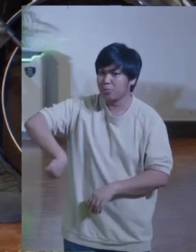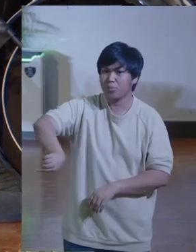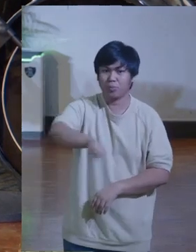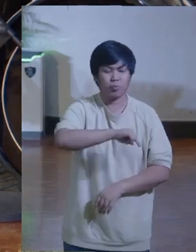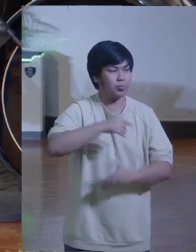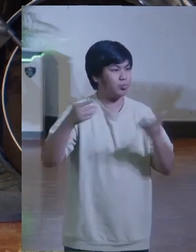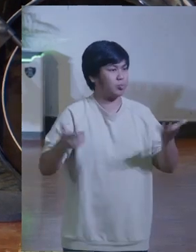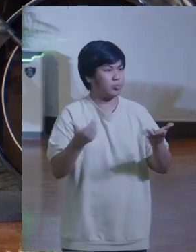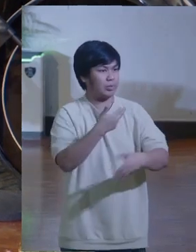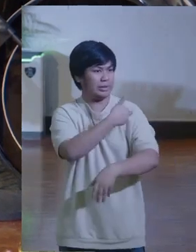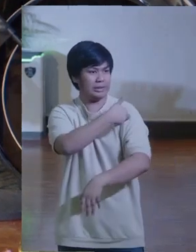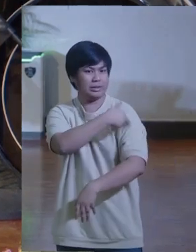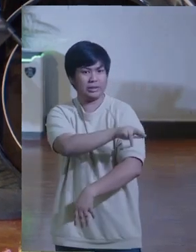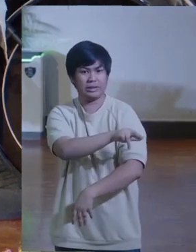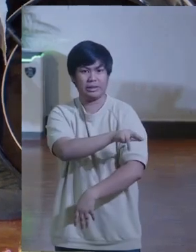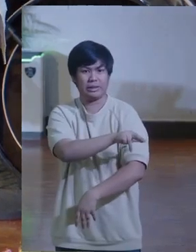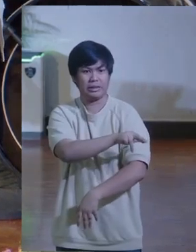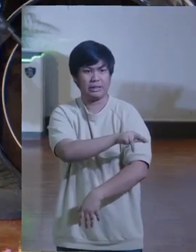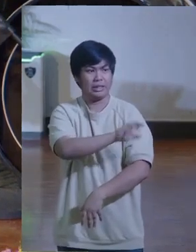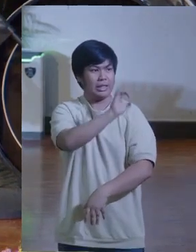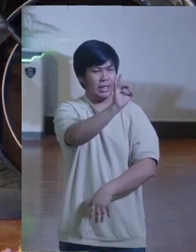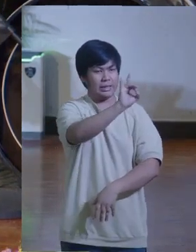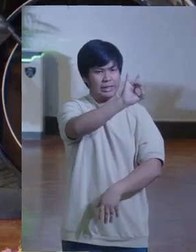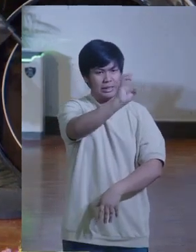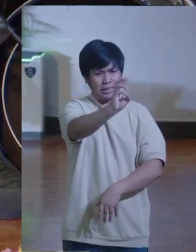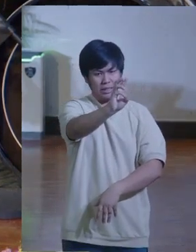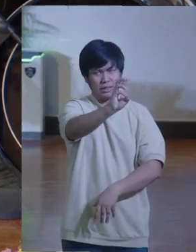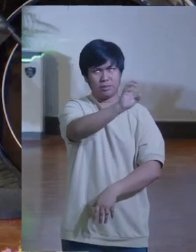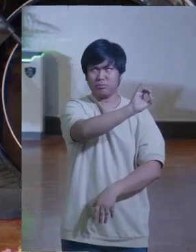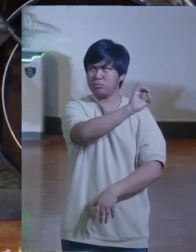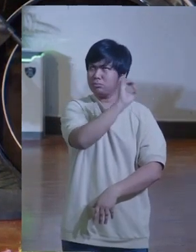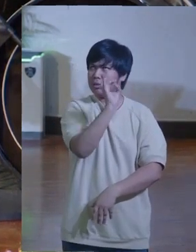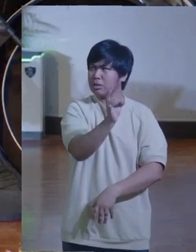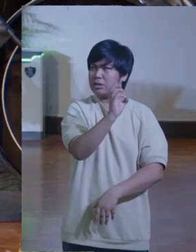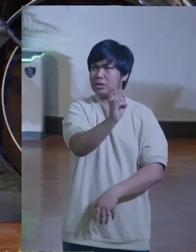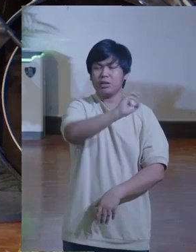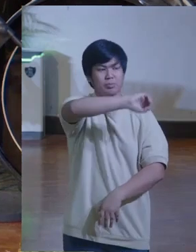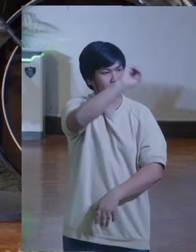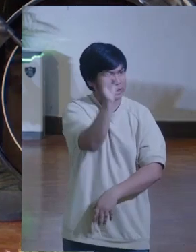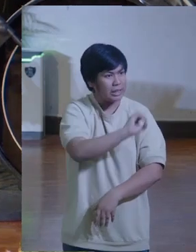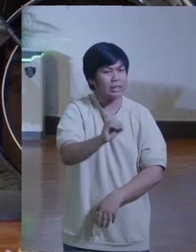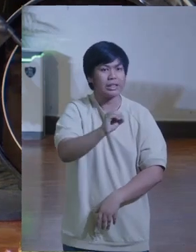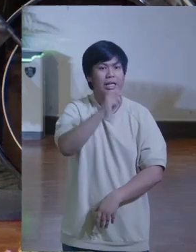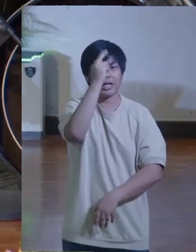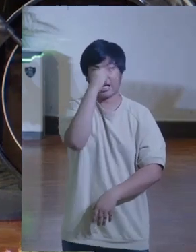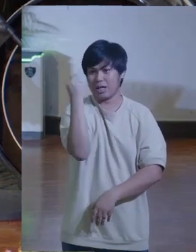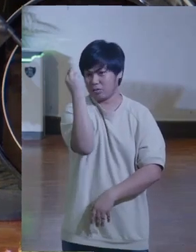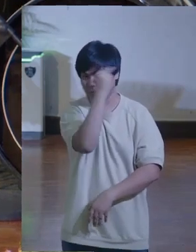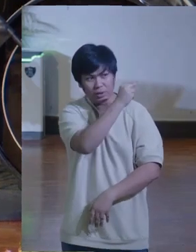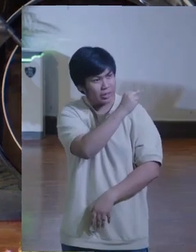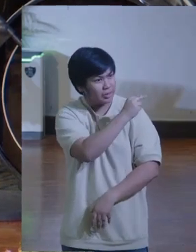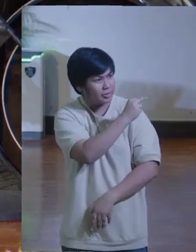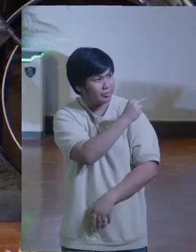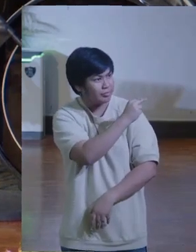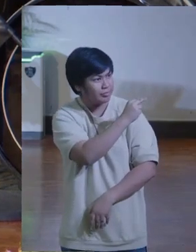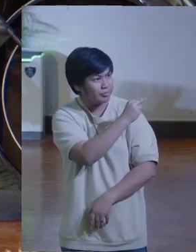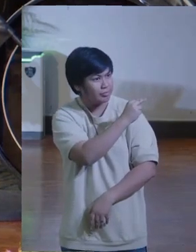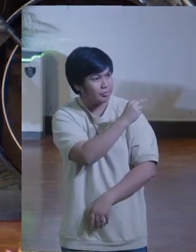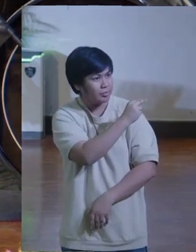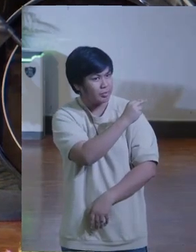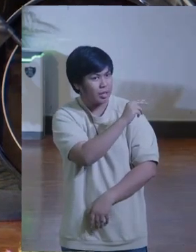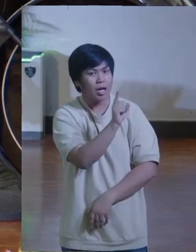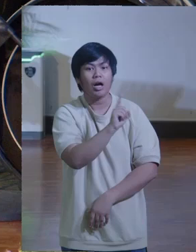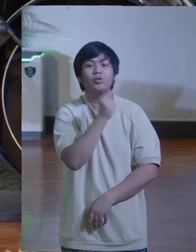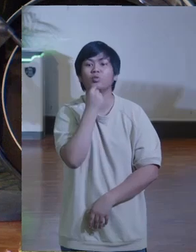relihiyon, kung saan 86% ng ating populasyon ay kaanib, no? Ang simbahang